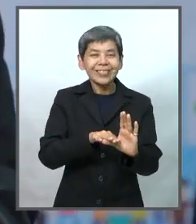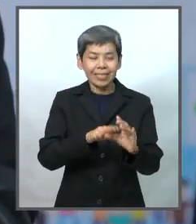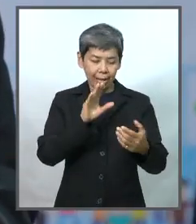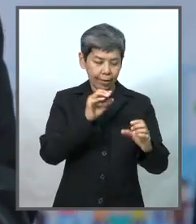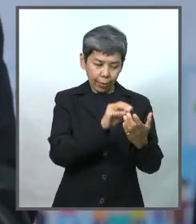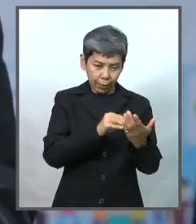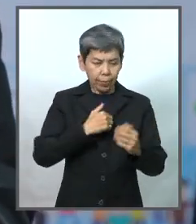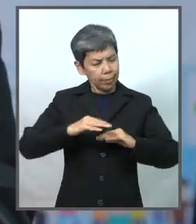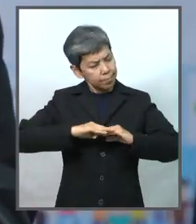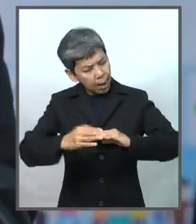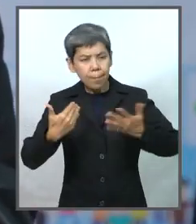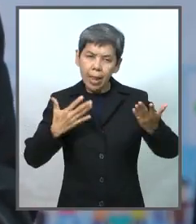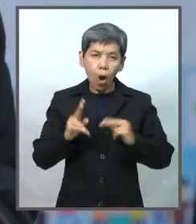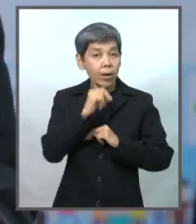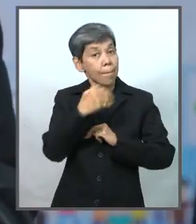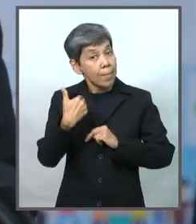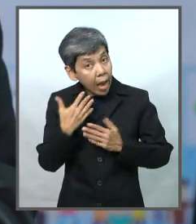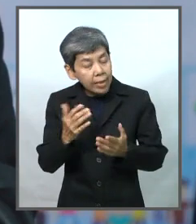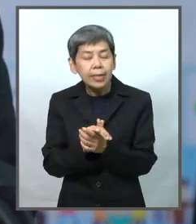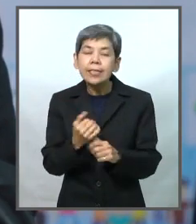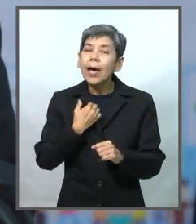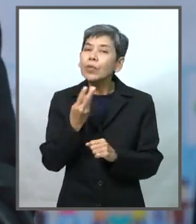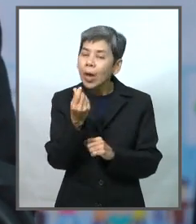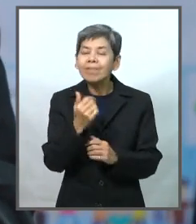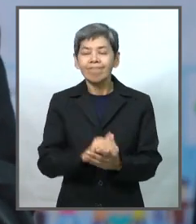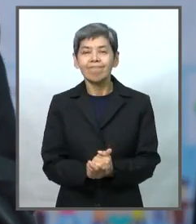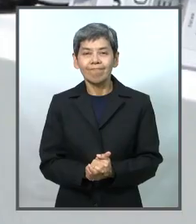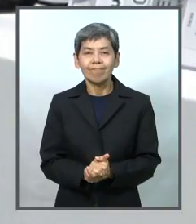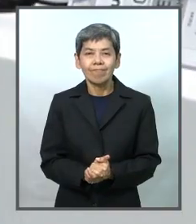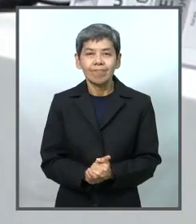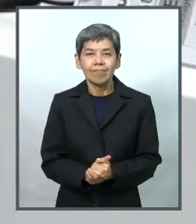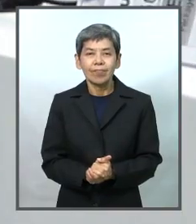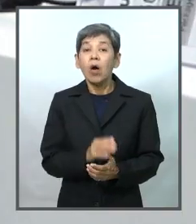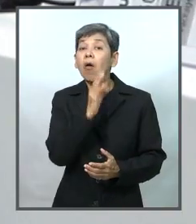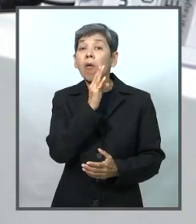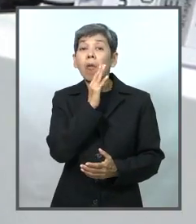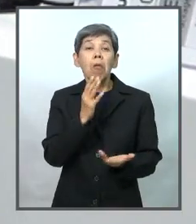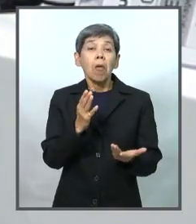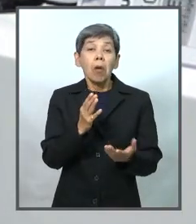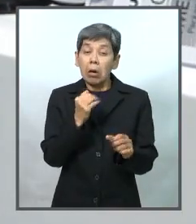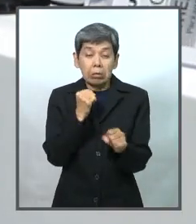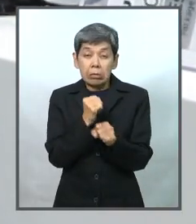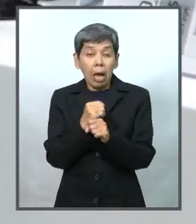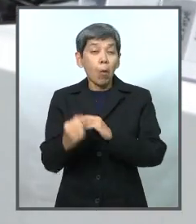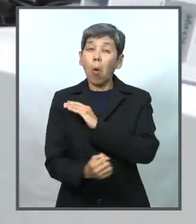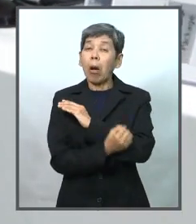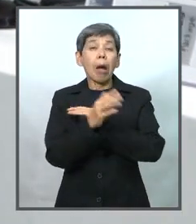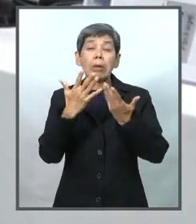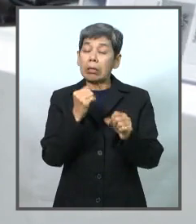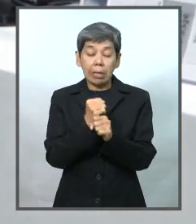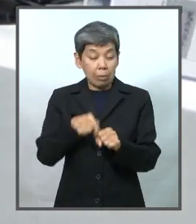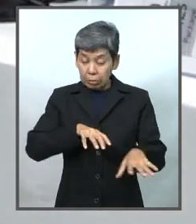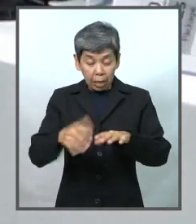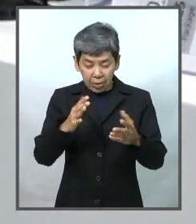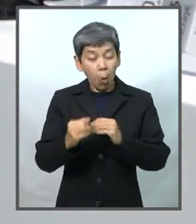สิ่งอำนวยความสะดวกของเขาเนี่ยได้ระดับที่เท่าไหร่อะไรประมาณนี้ครับถ้าไม่มีแบบงานหรือไม่มีโอกาสที่ดีๆอย่างเงี้